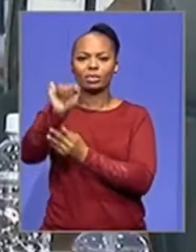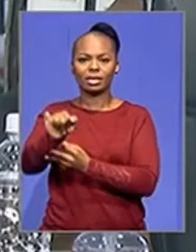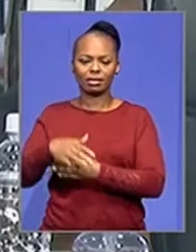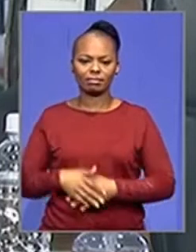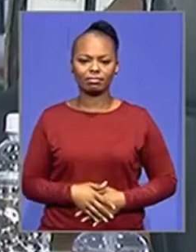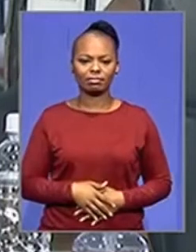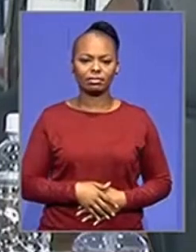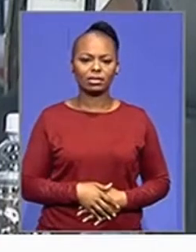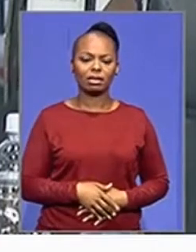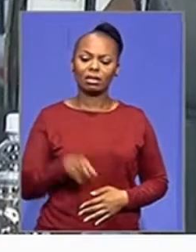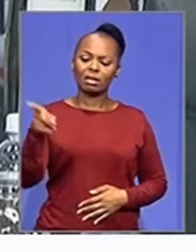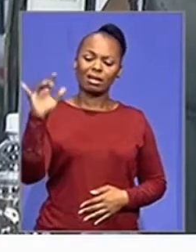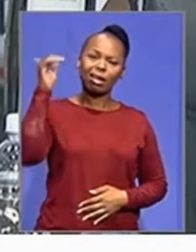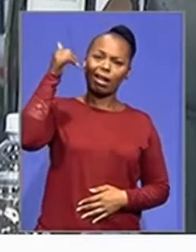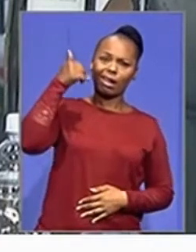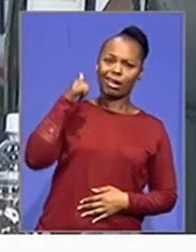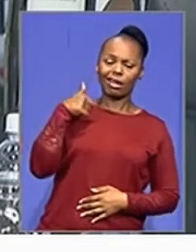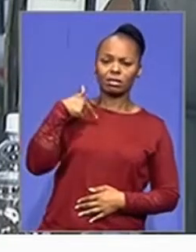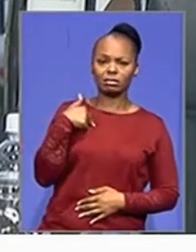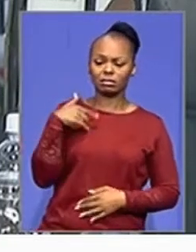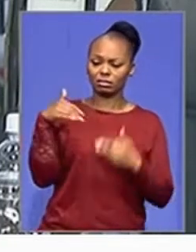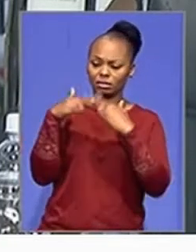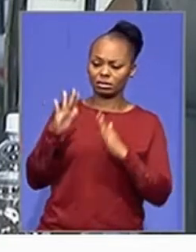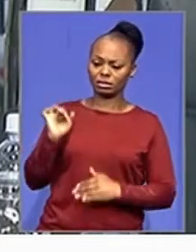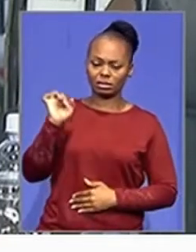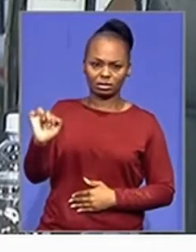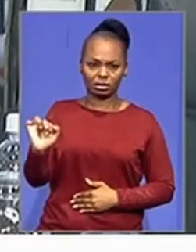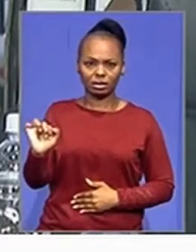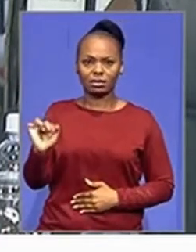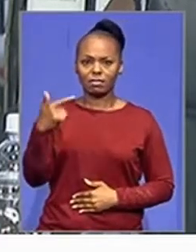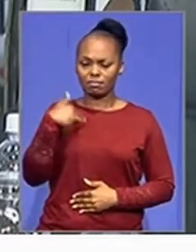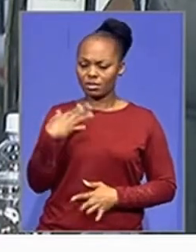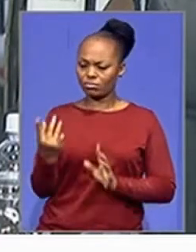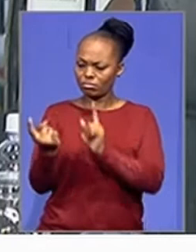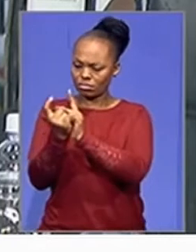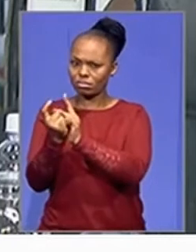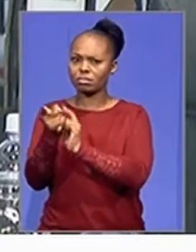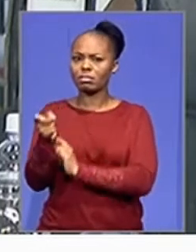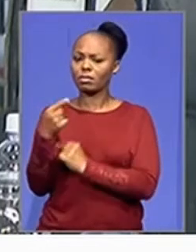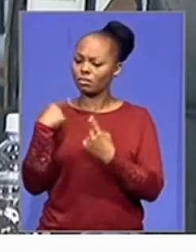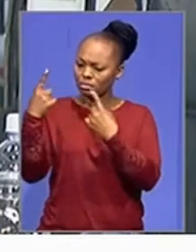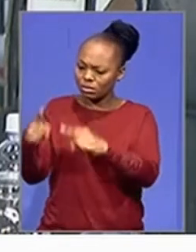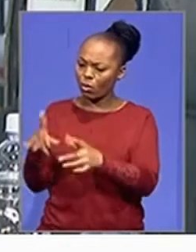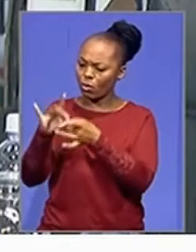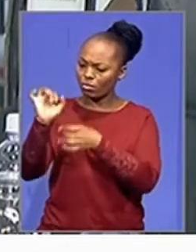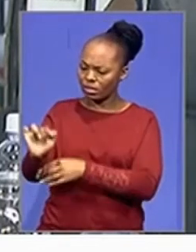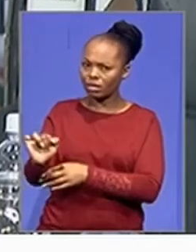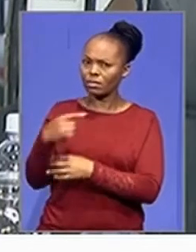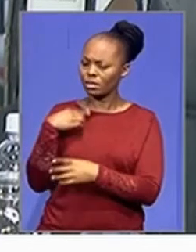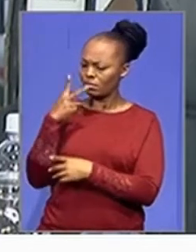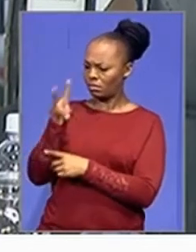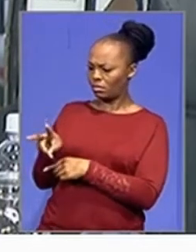me to her residence, whereupon I found her sitting with Tony Gupta and Salim